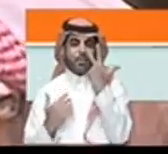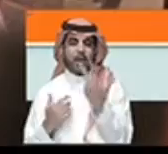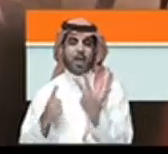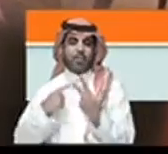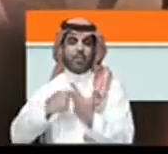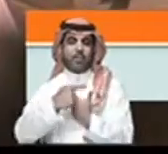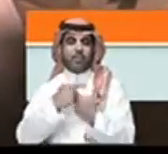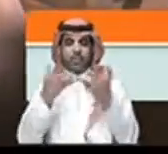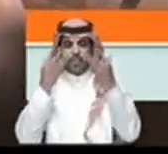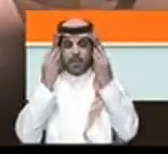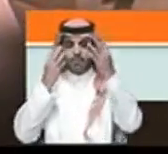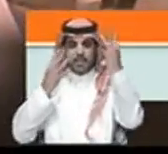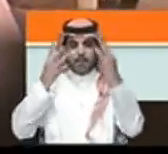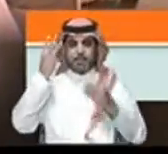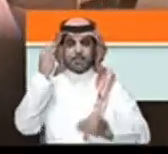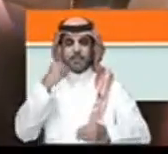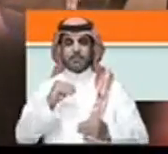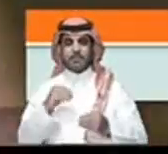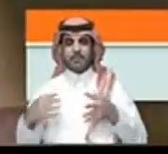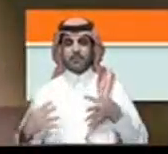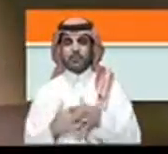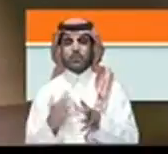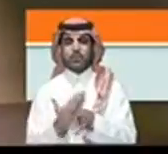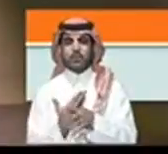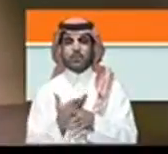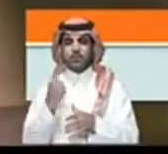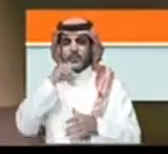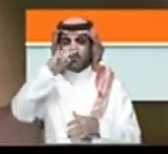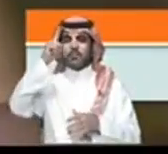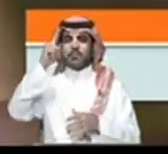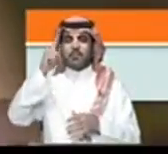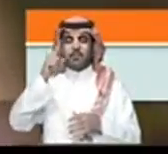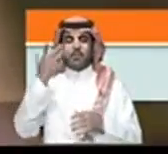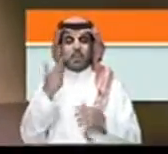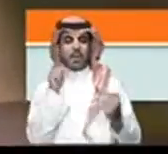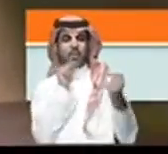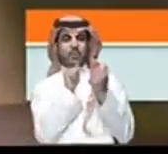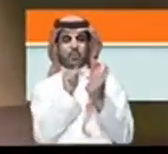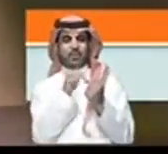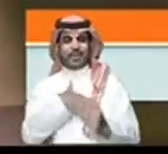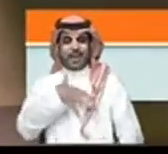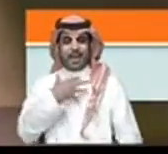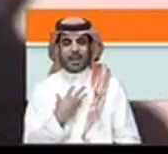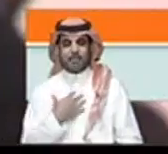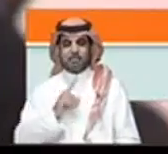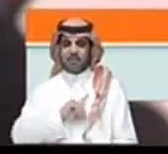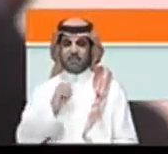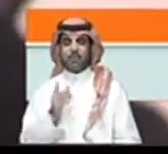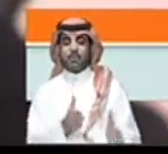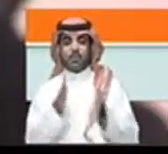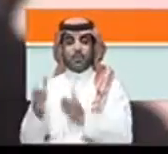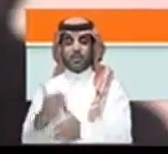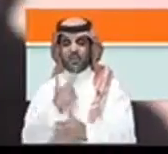نشر ثقافه التسامح بين الشعوب تتمثل في التكبر والعدوانيه وعدم اللين في القول والعمل مؤكدا